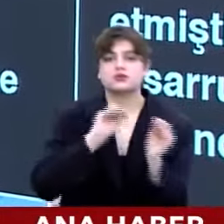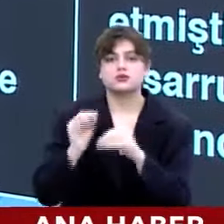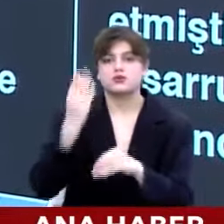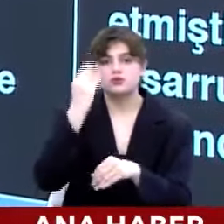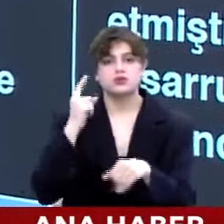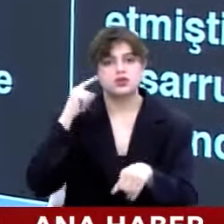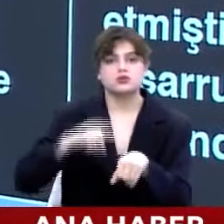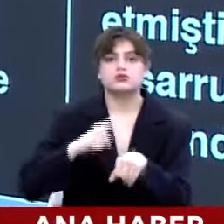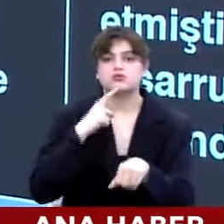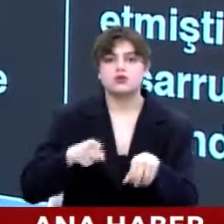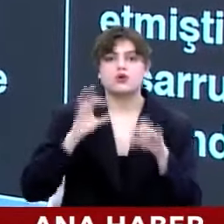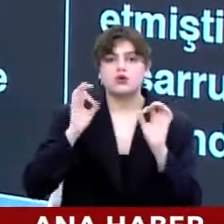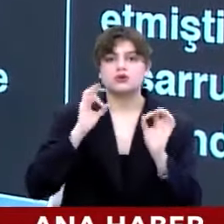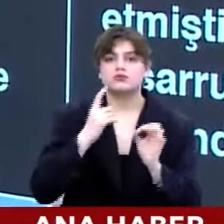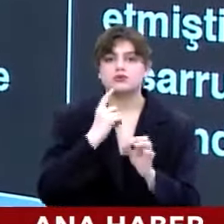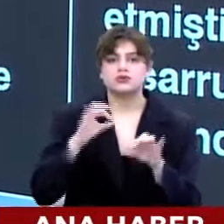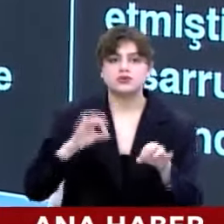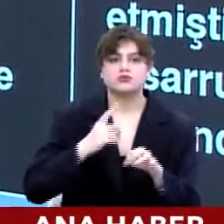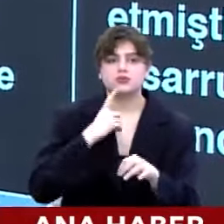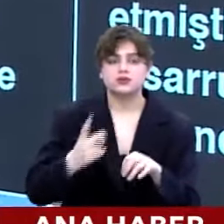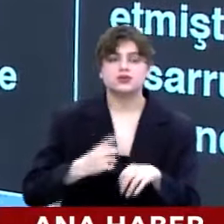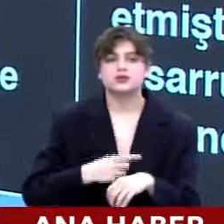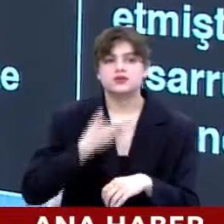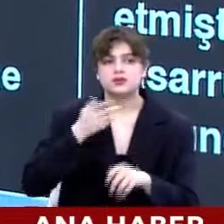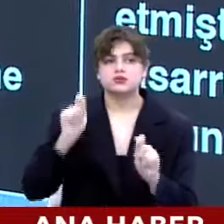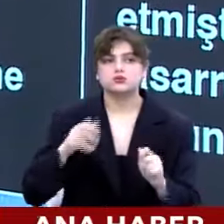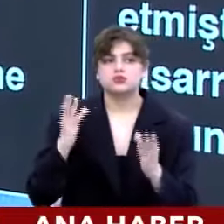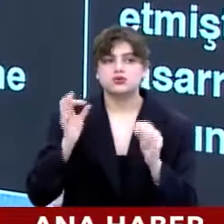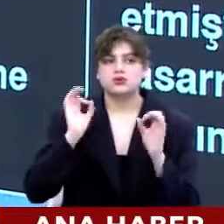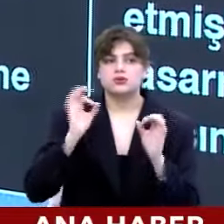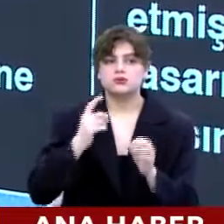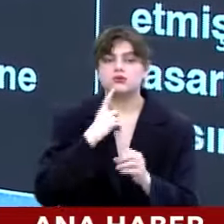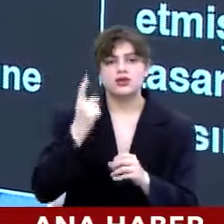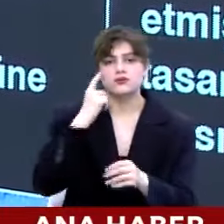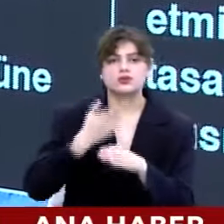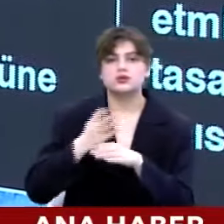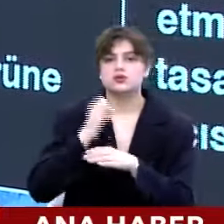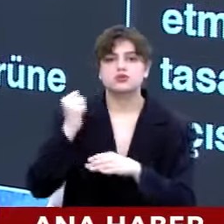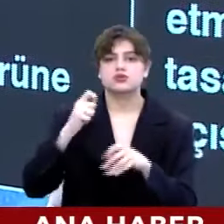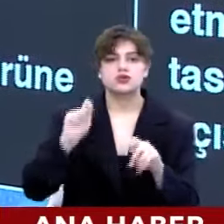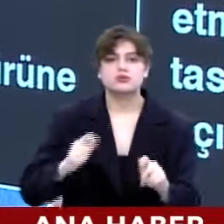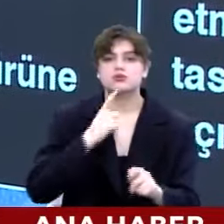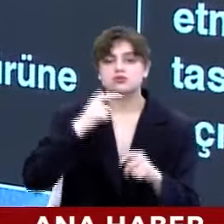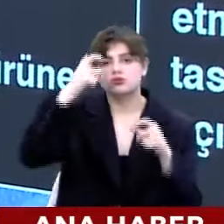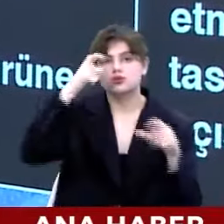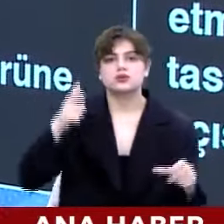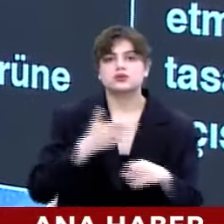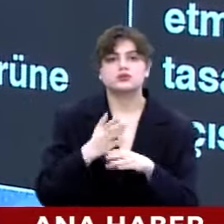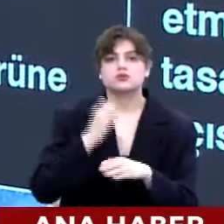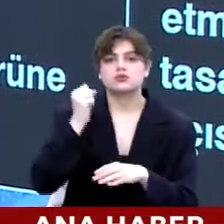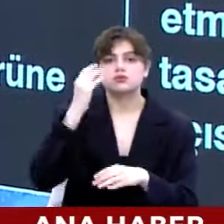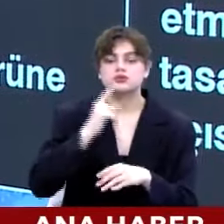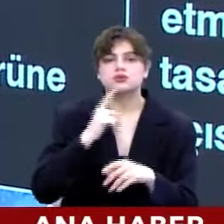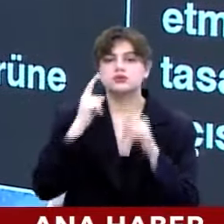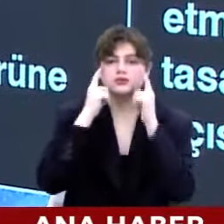yerleşeceğine inanıyoruz. Bakın bu önemlidir. Şimdi Sayın Abdullah için dediği çok önemlidir. Devletler nasıl güçleniyor? Ülkeler nasıl güçleniyor? Bakınız